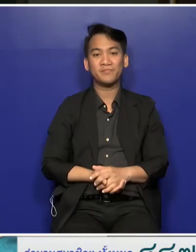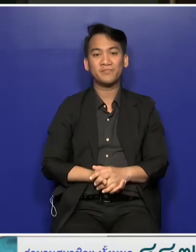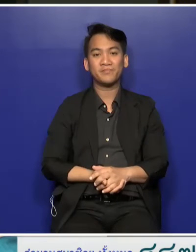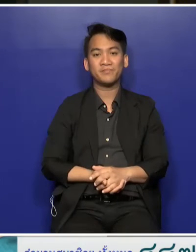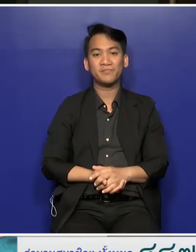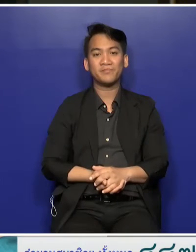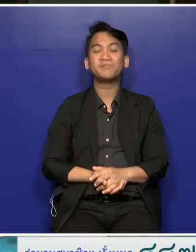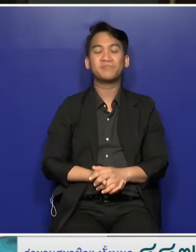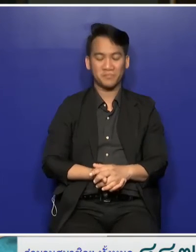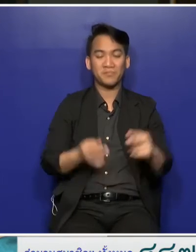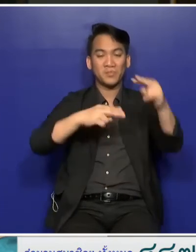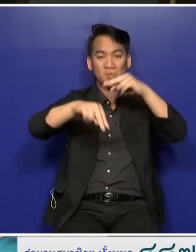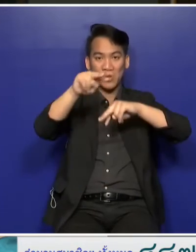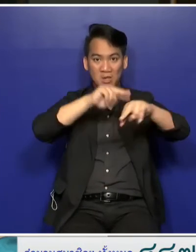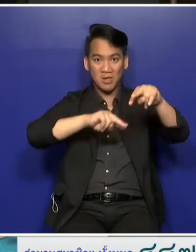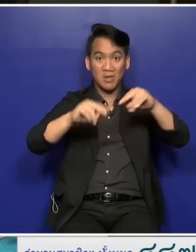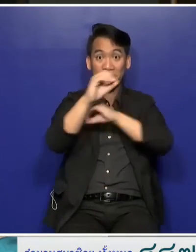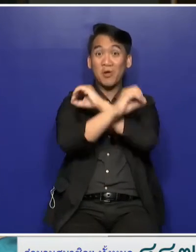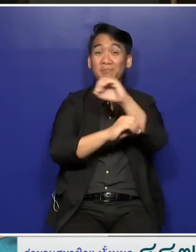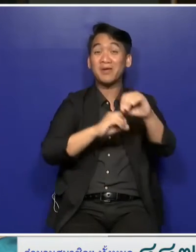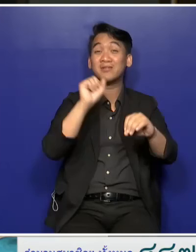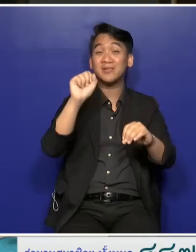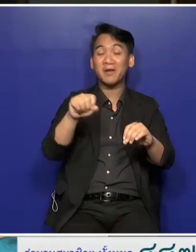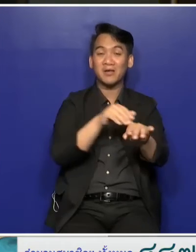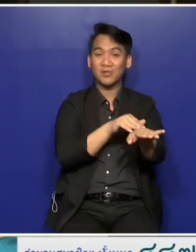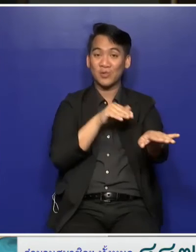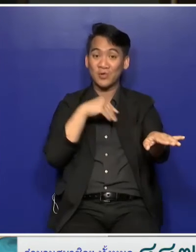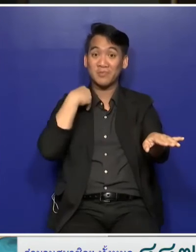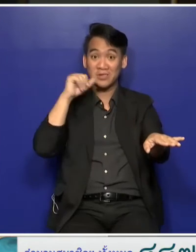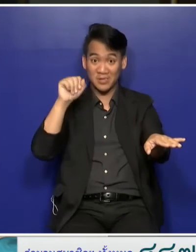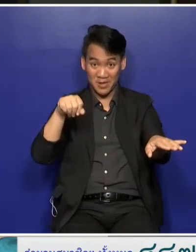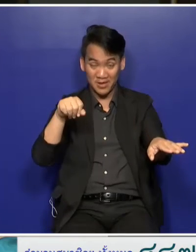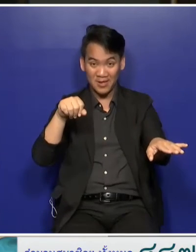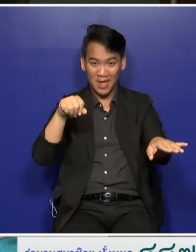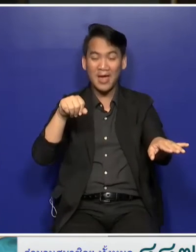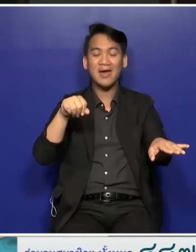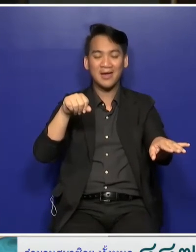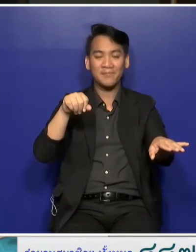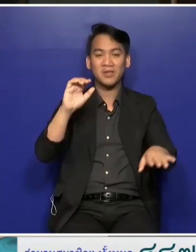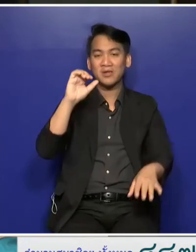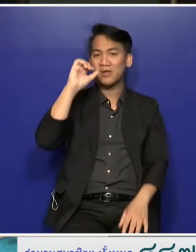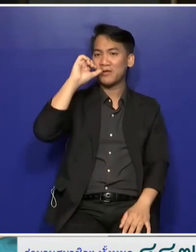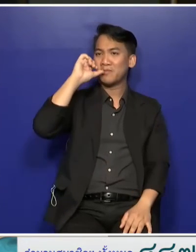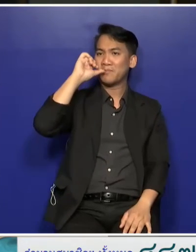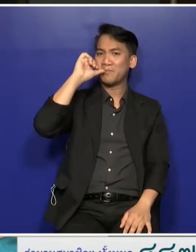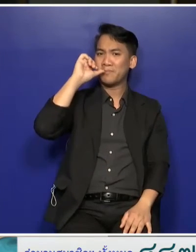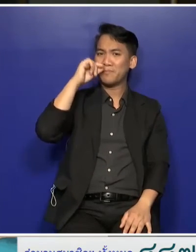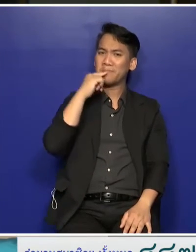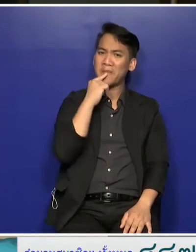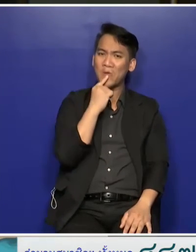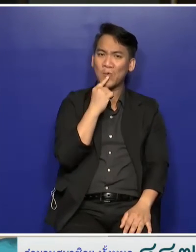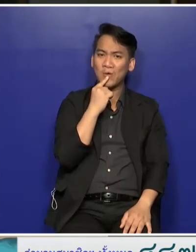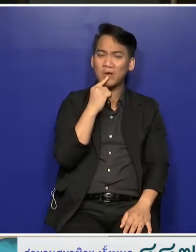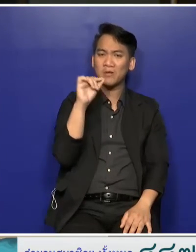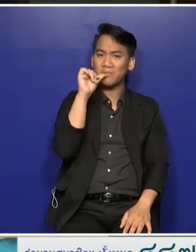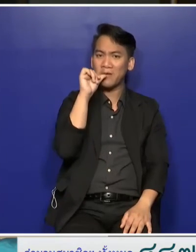ควปไปทางถนนแล้วกมีแตเครื่อง Se Holding กันด้มเครื่องเปลาเปล่าแกรหอ ตอนนี้จะต้องเอาเครื่องมือที่